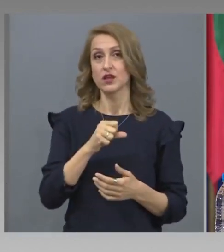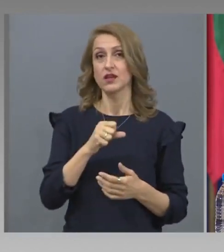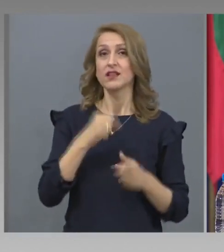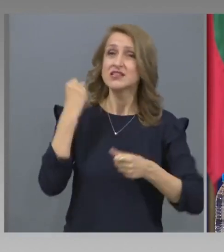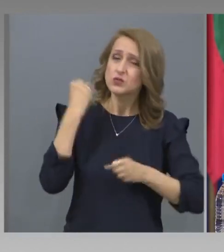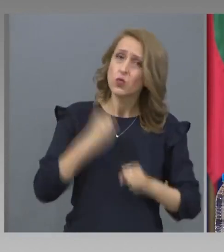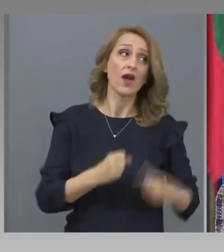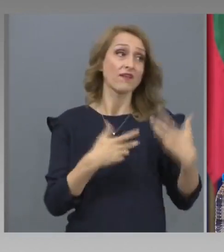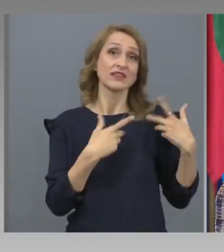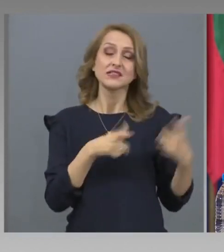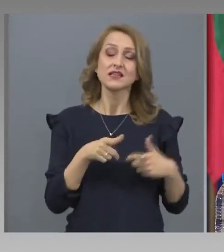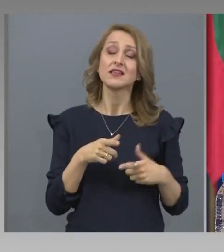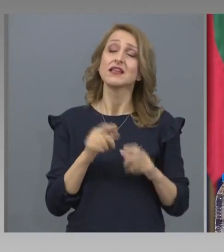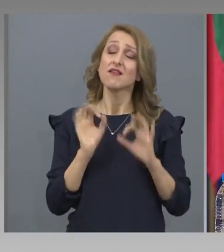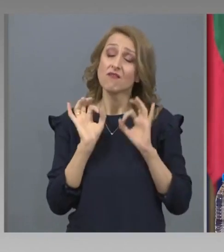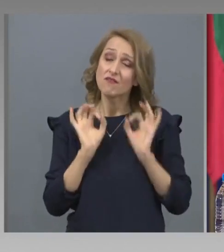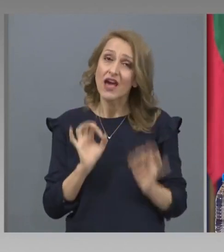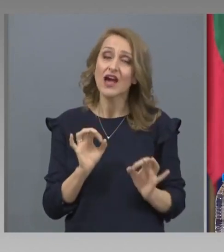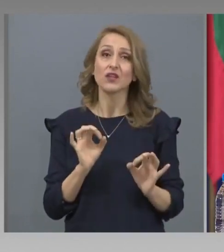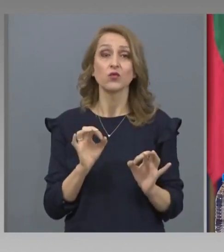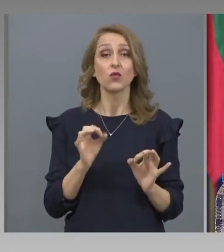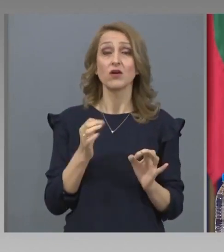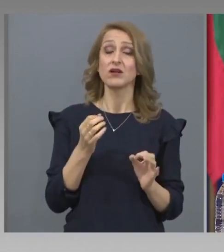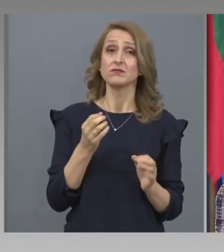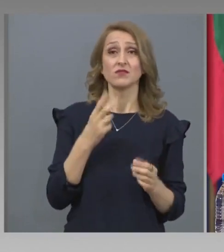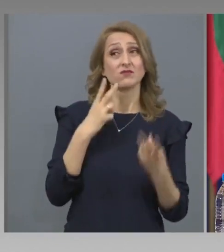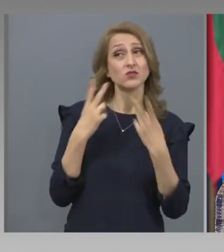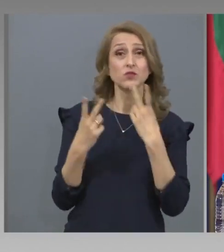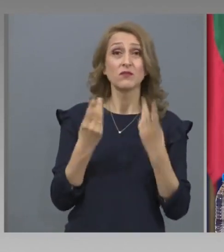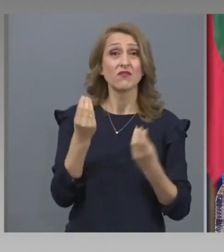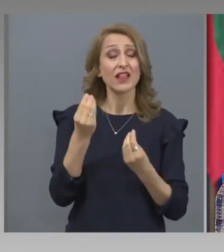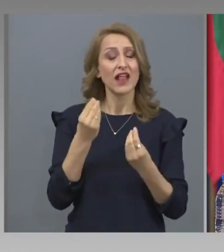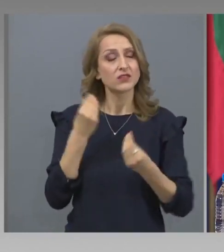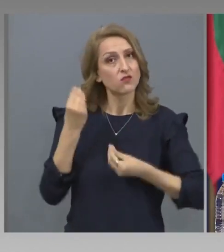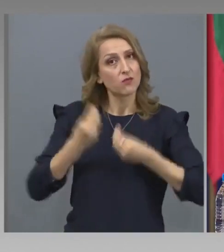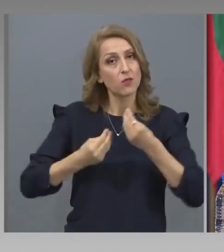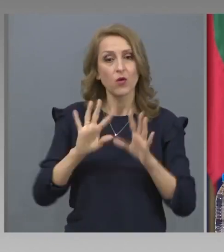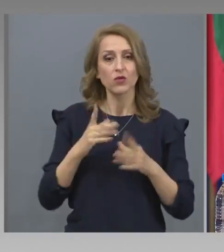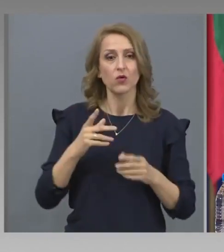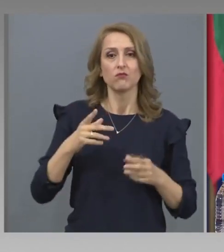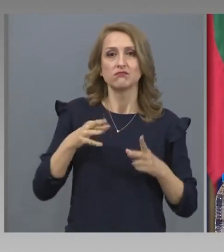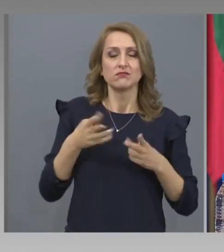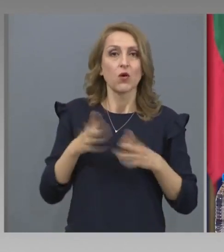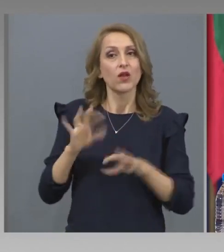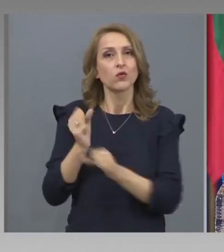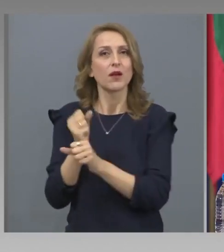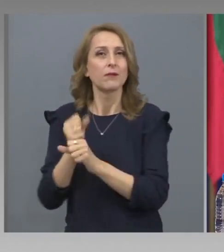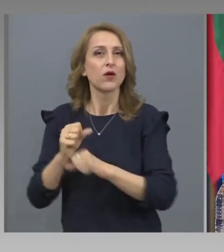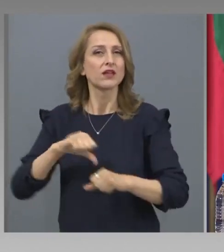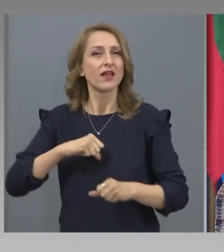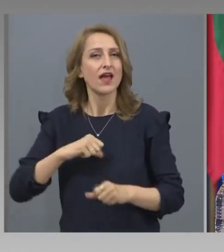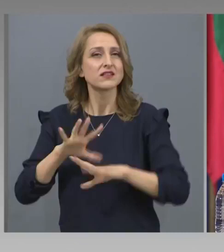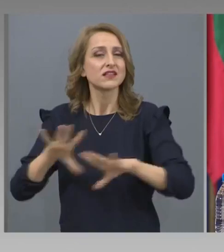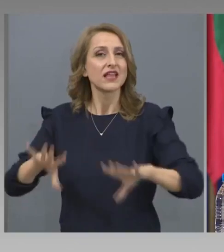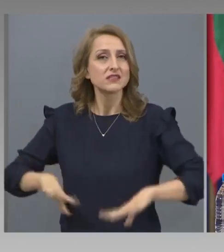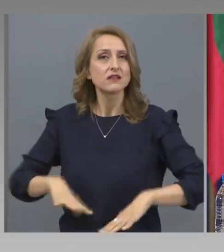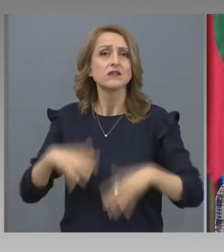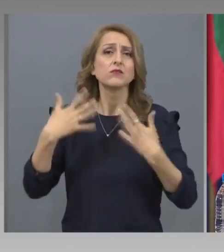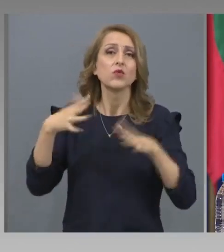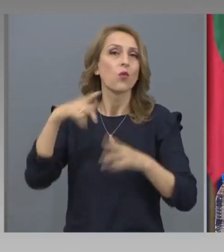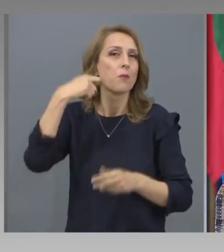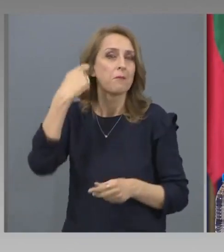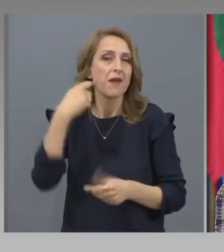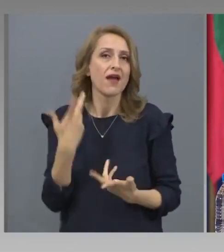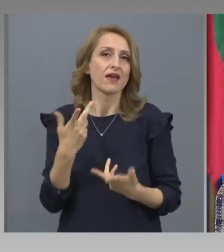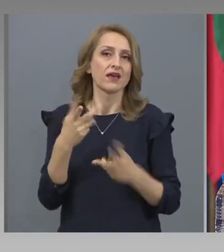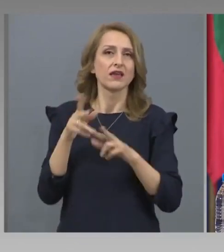Защото много са аргументите, финансовите за, когато работят яслите и детските градини, много майки, много